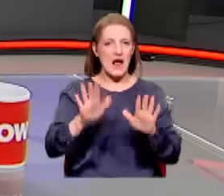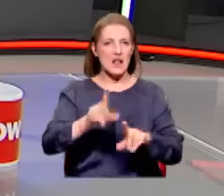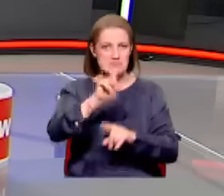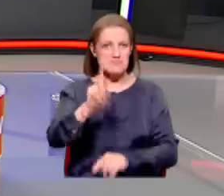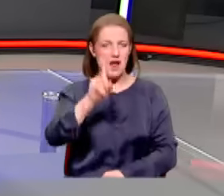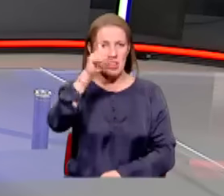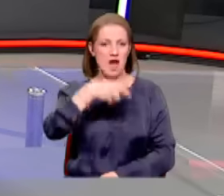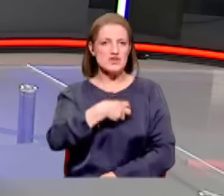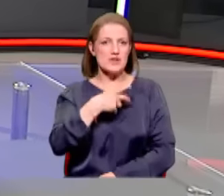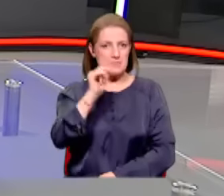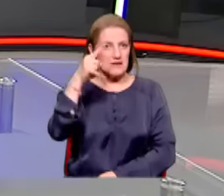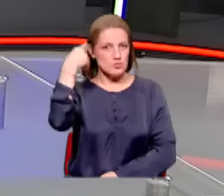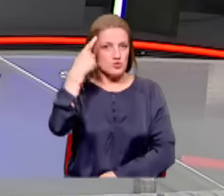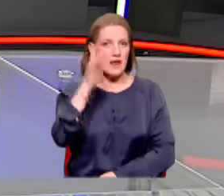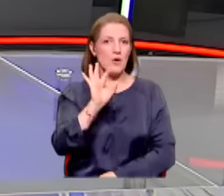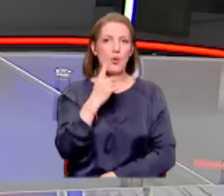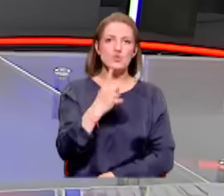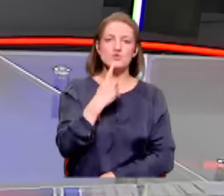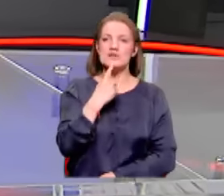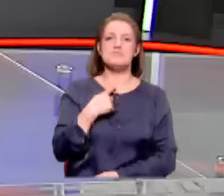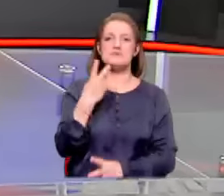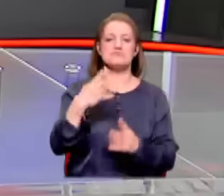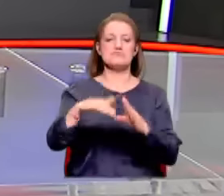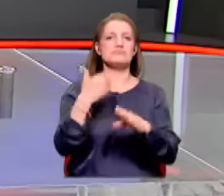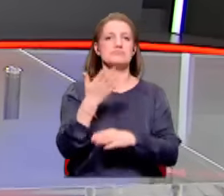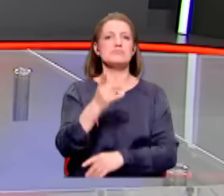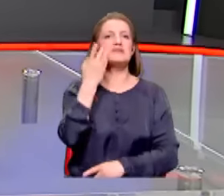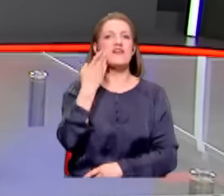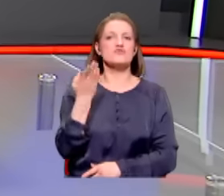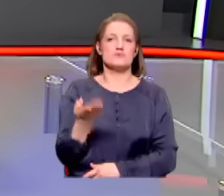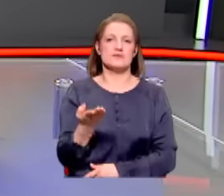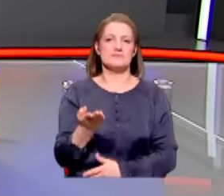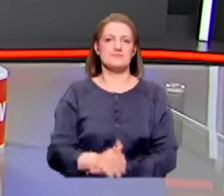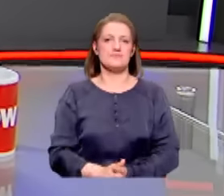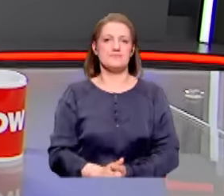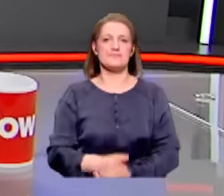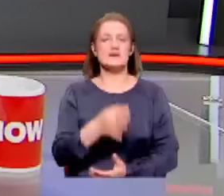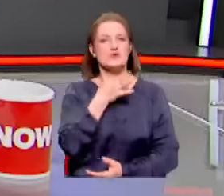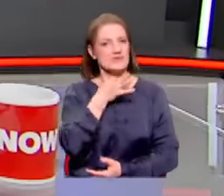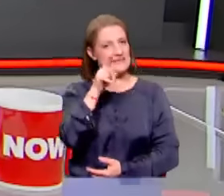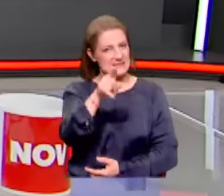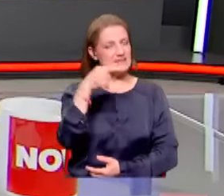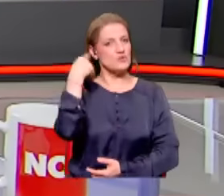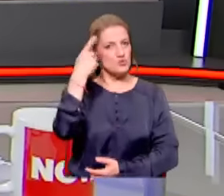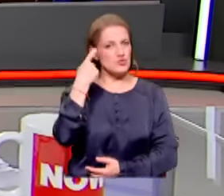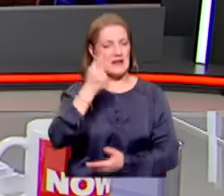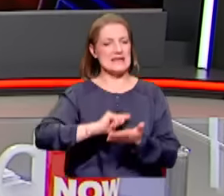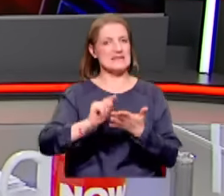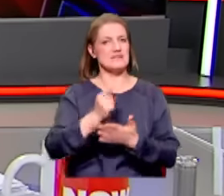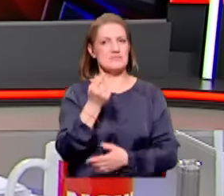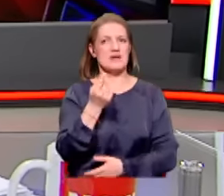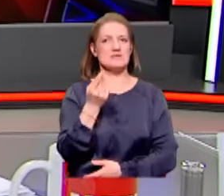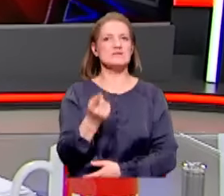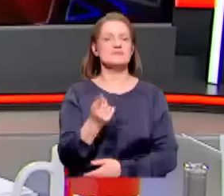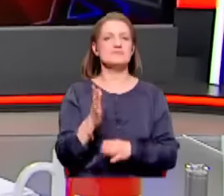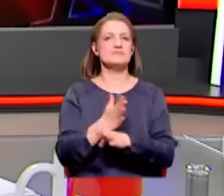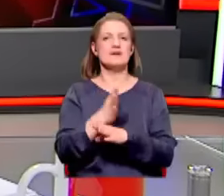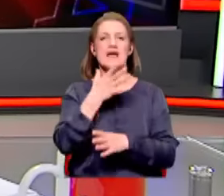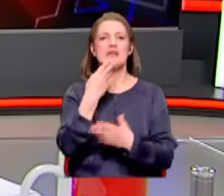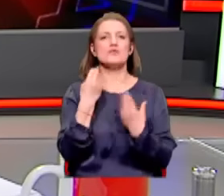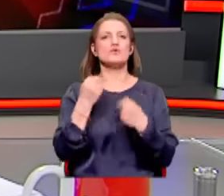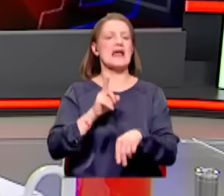Allah aşkınıza biraz düşünerek konuşunuz demiş bir izleyicimiz. Lütfen siz de düşünerek yazın biraz. Çünkü en